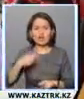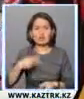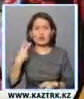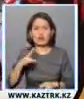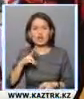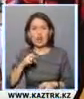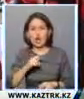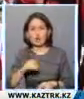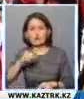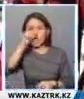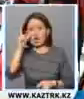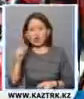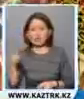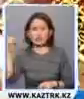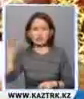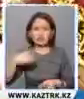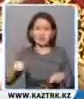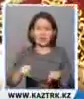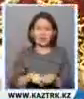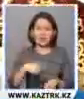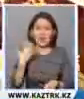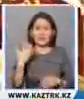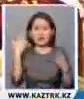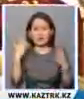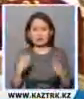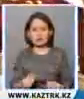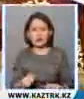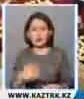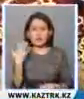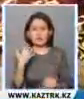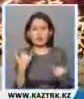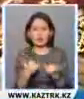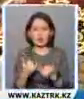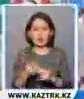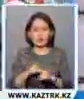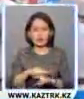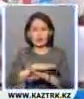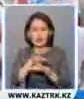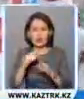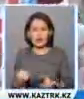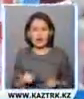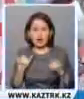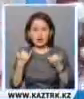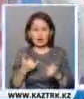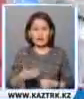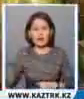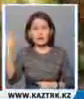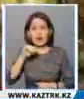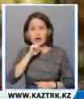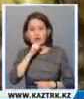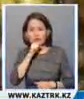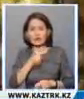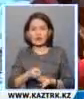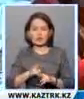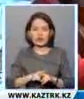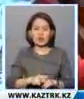22-ші наурызда күн мен түн теңеледі. Оған дейінгі 5 күн 5 қонақ аталған. Немесе ұзын сары деп те атап жатады. Бұрынырақта